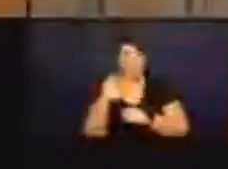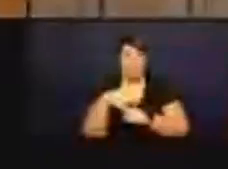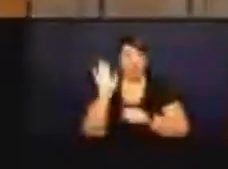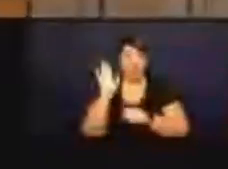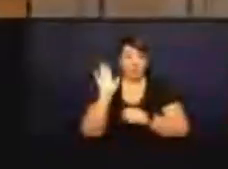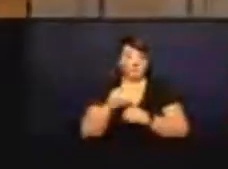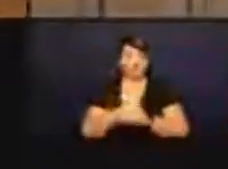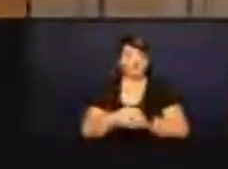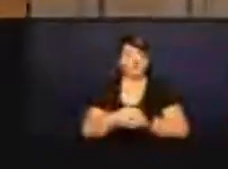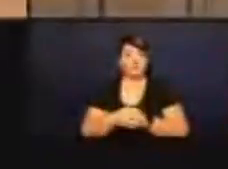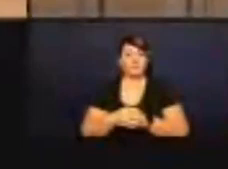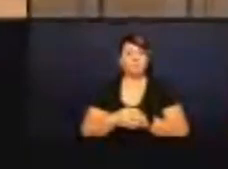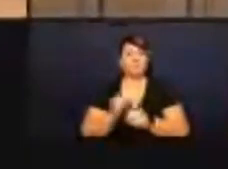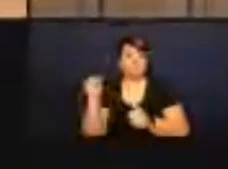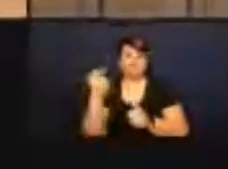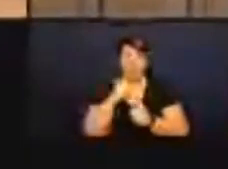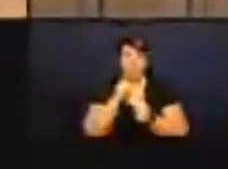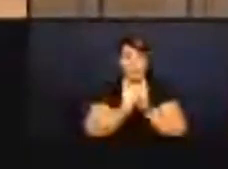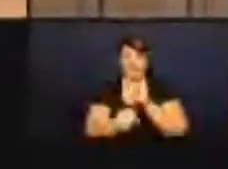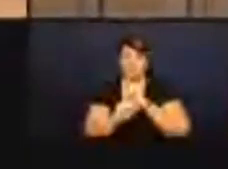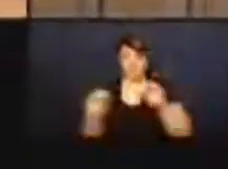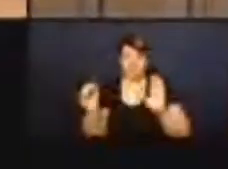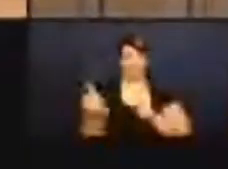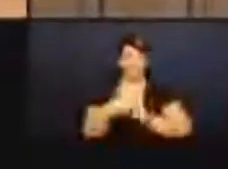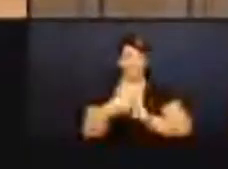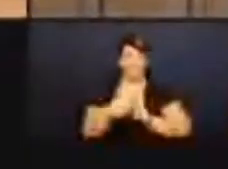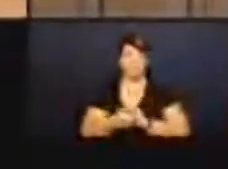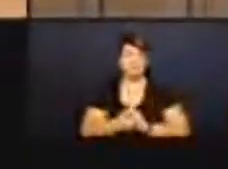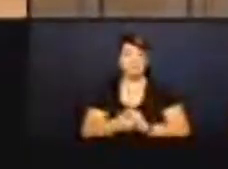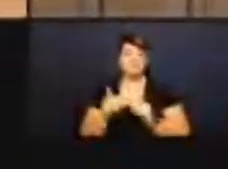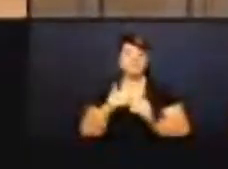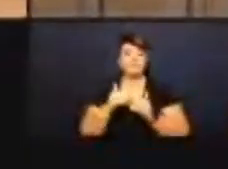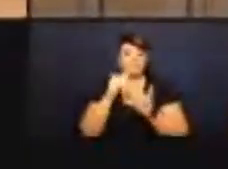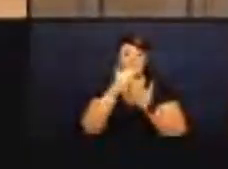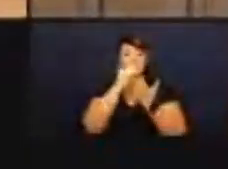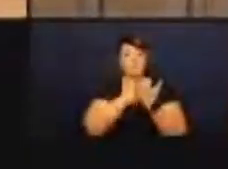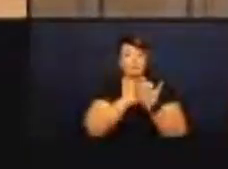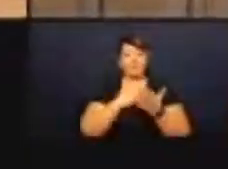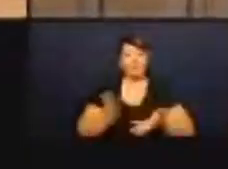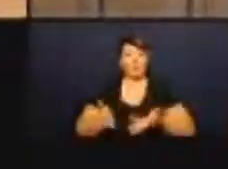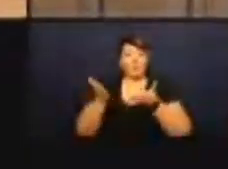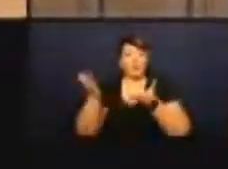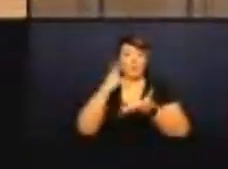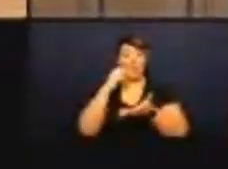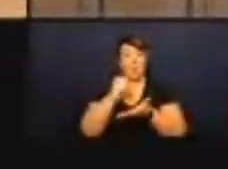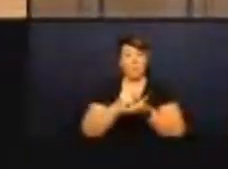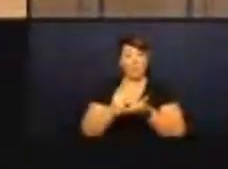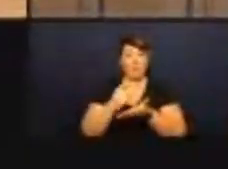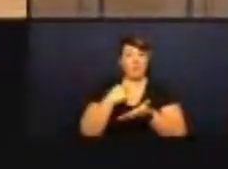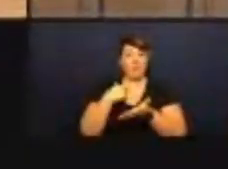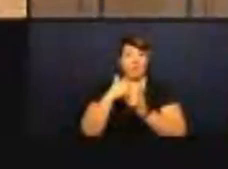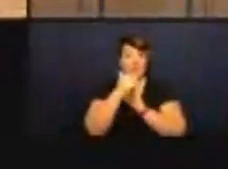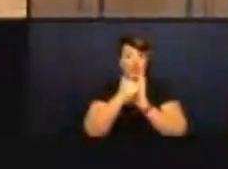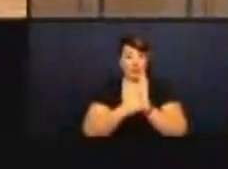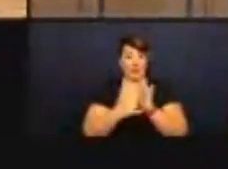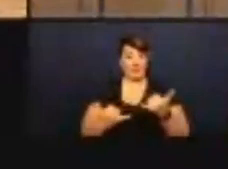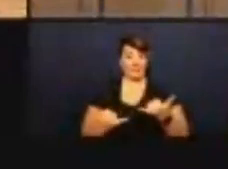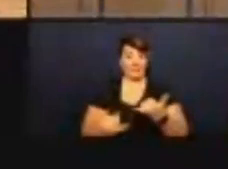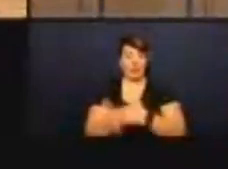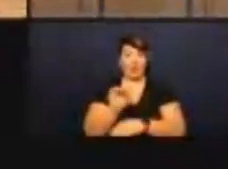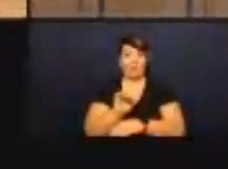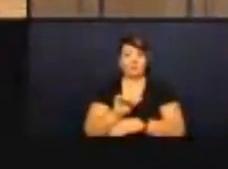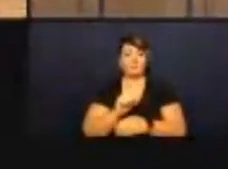Craig, wale wote wanaunga mkono tafadhali inueni mkono, kila mtu amepitisha. Asante. Kipengele kinachofuata ni